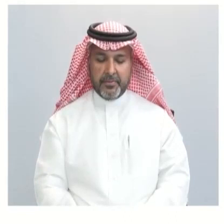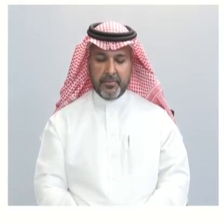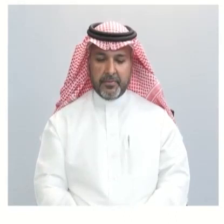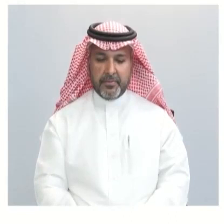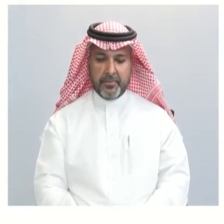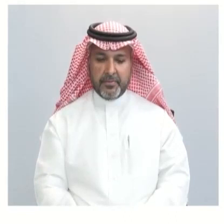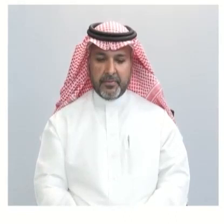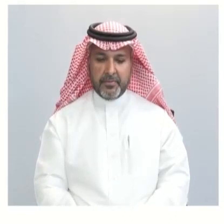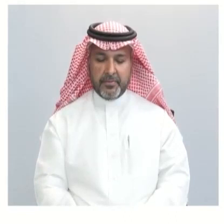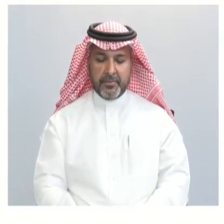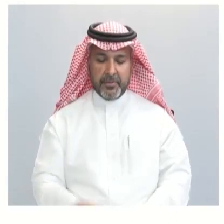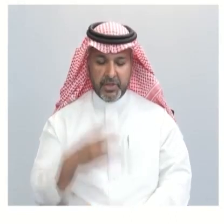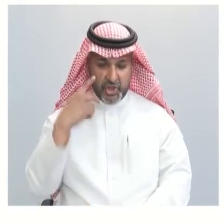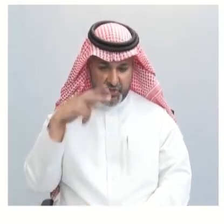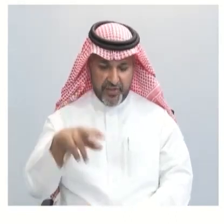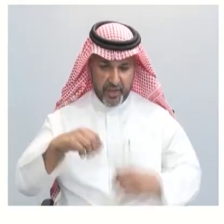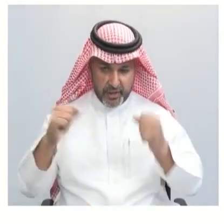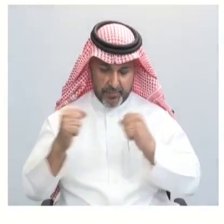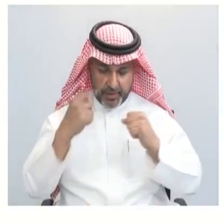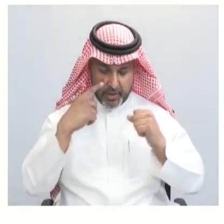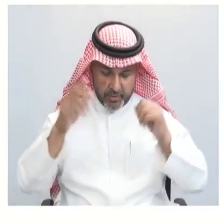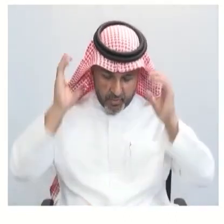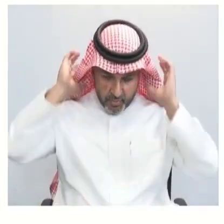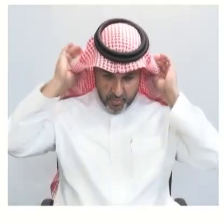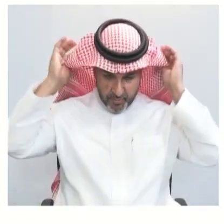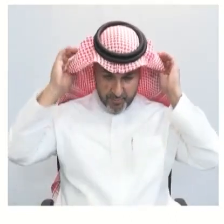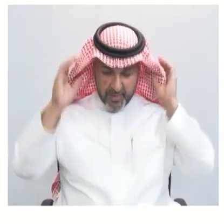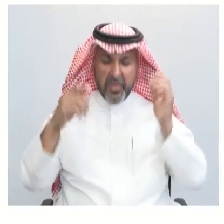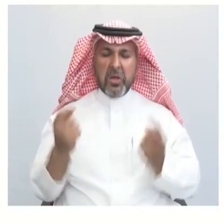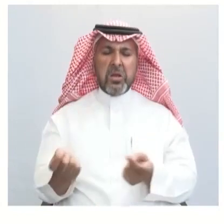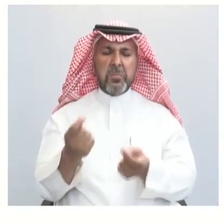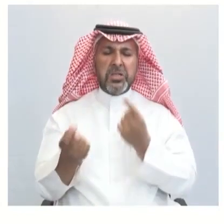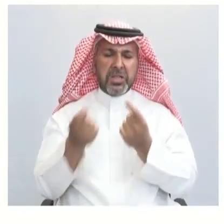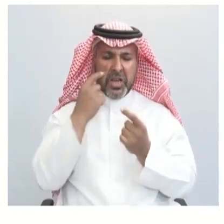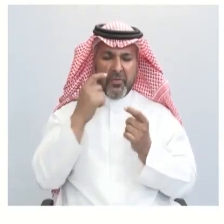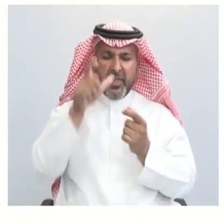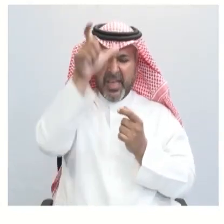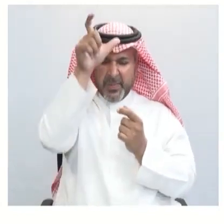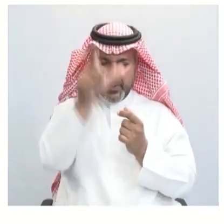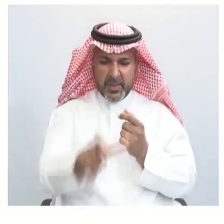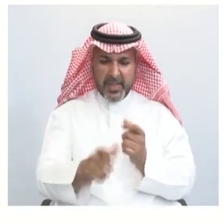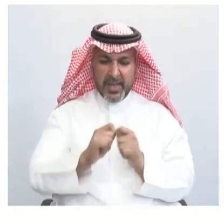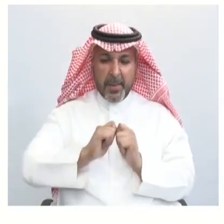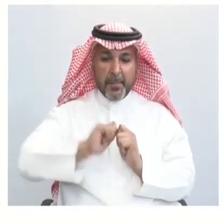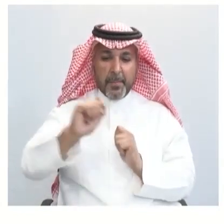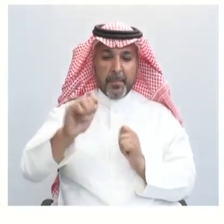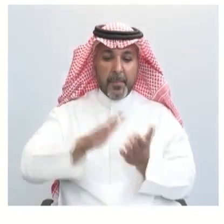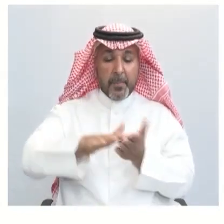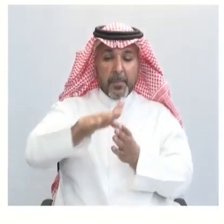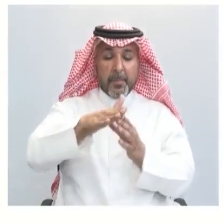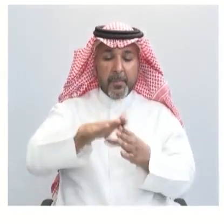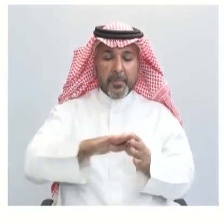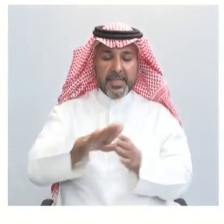الشكل نتحقق في عندنا حدائق حديقه مستطيله الشكل مساحتها 18 سنم مربع